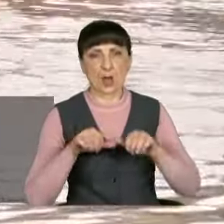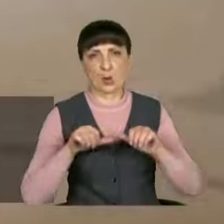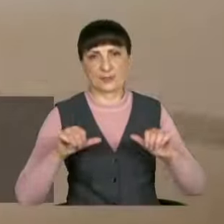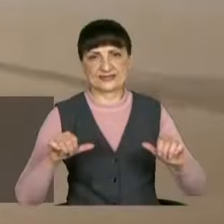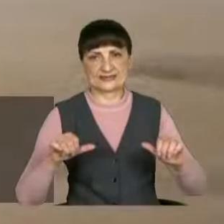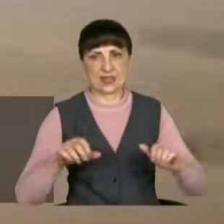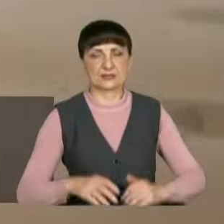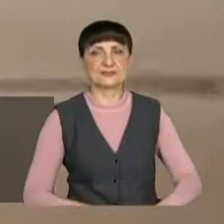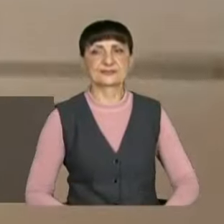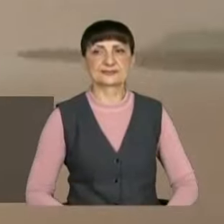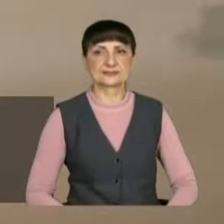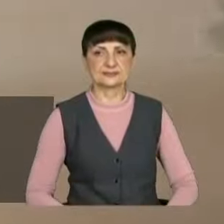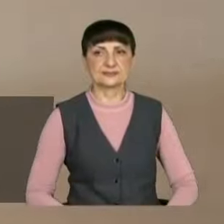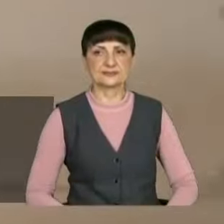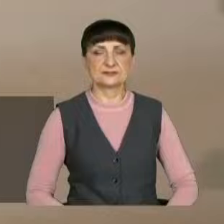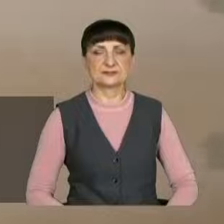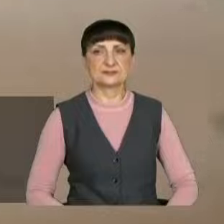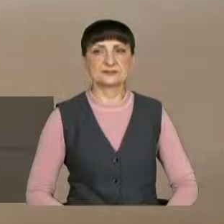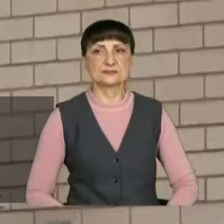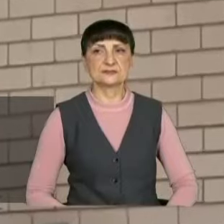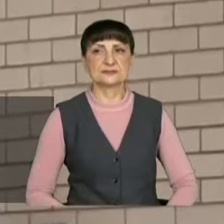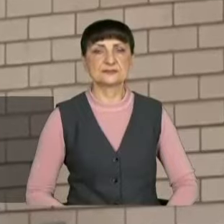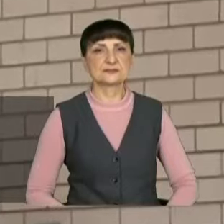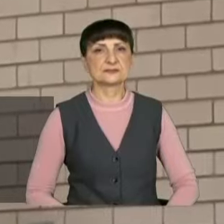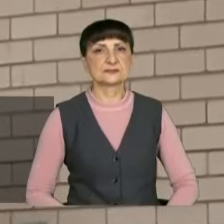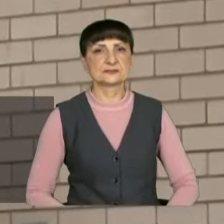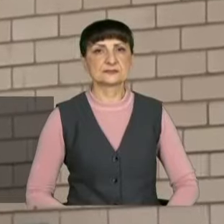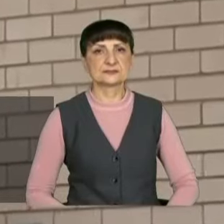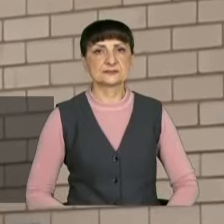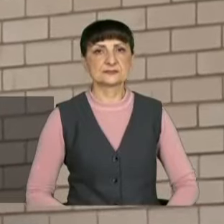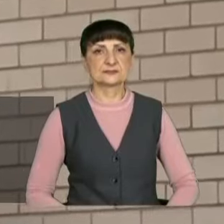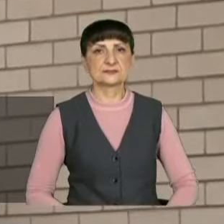комиссию. Лейла Осипова, Жумарт Кудайбергенов, телеканал «Алматы», Актюбинск. Область.